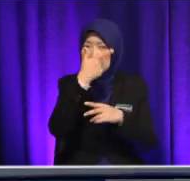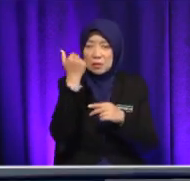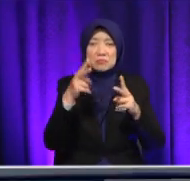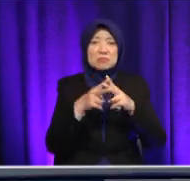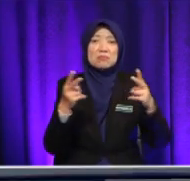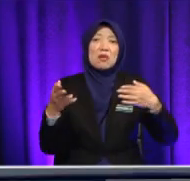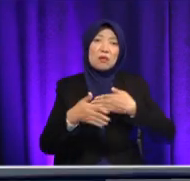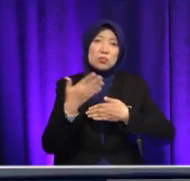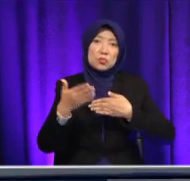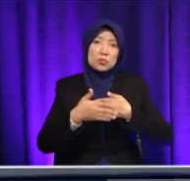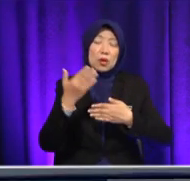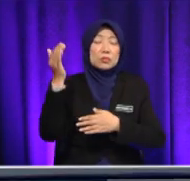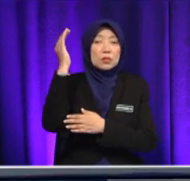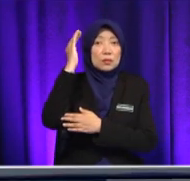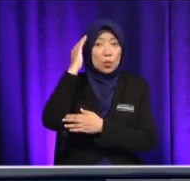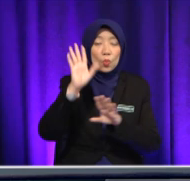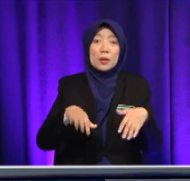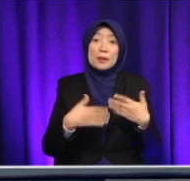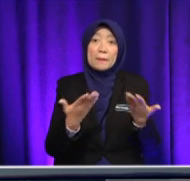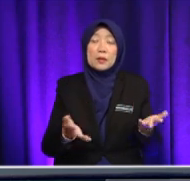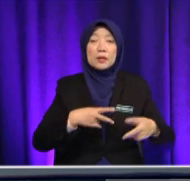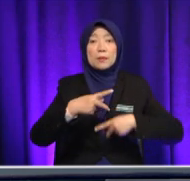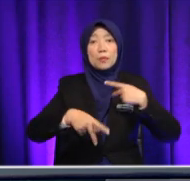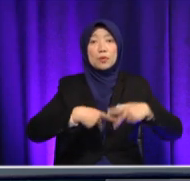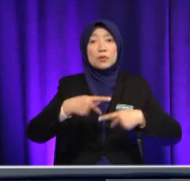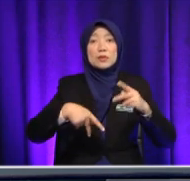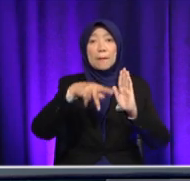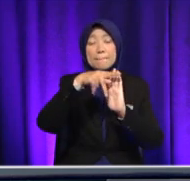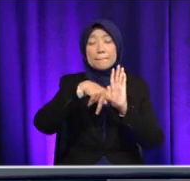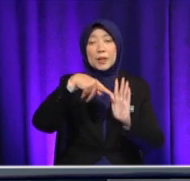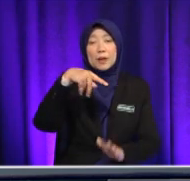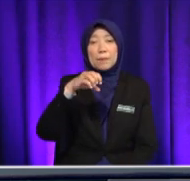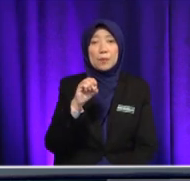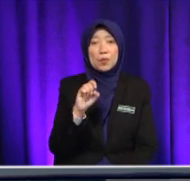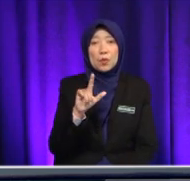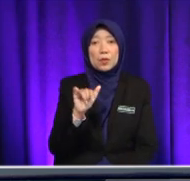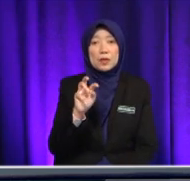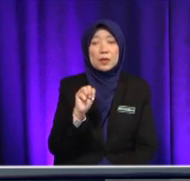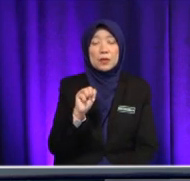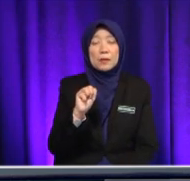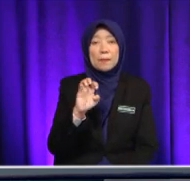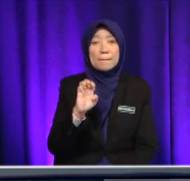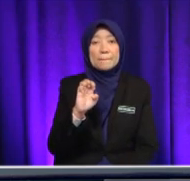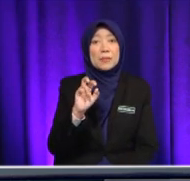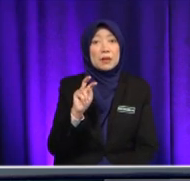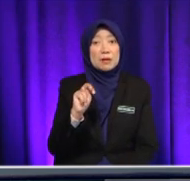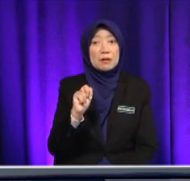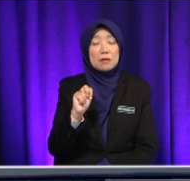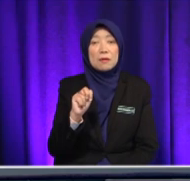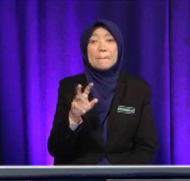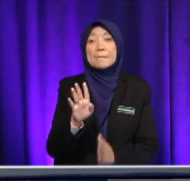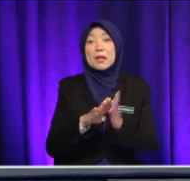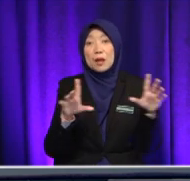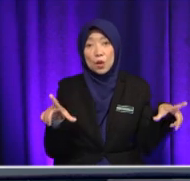nak mengetahui bahawa bagaimana proses pempolimeran berlaku dan bagaimana proses penyah pempolimeran berlaku.